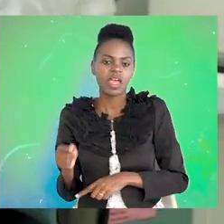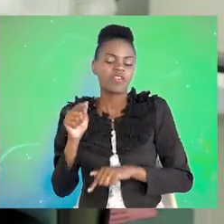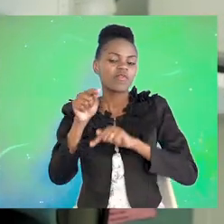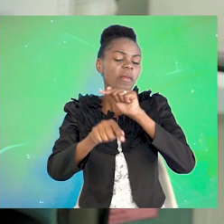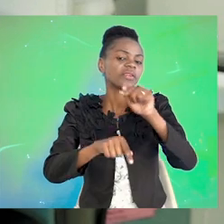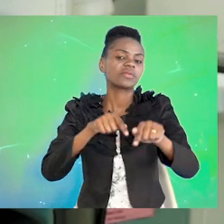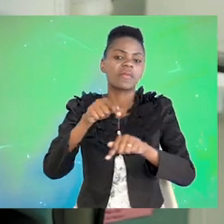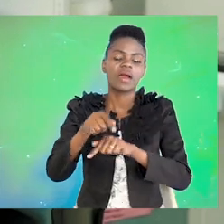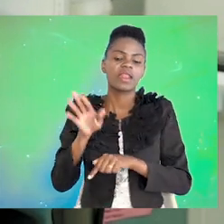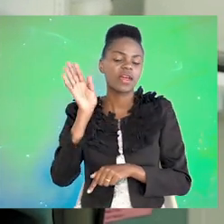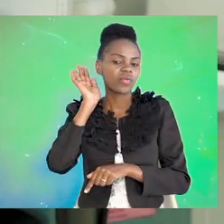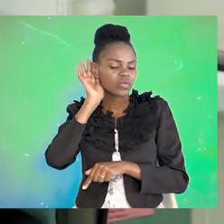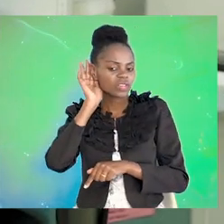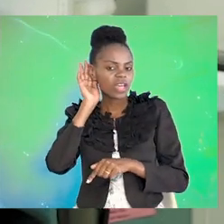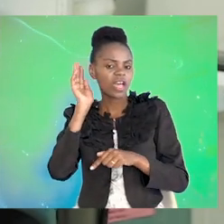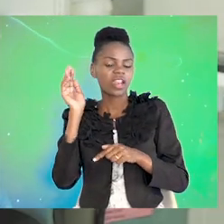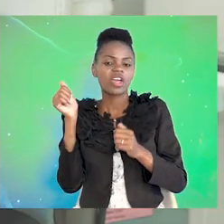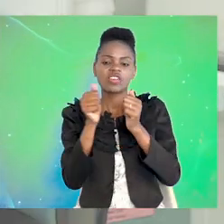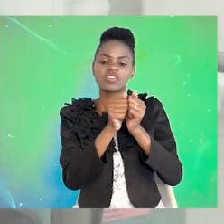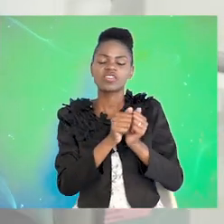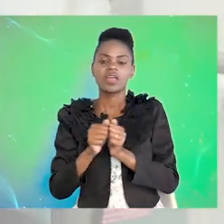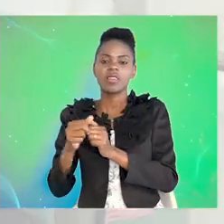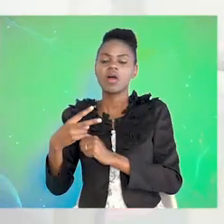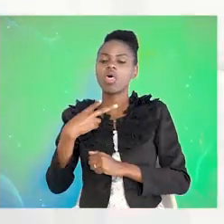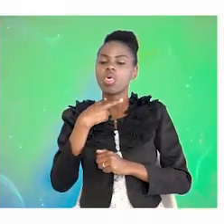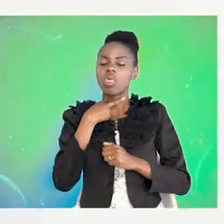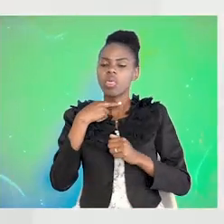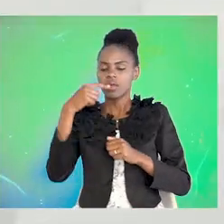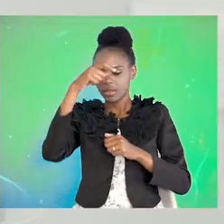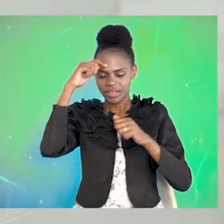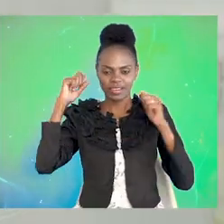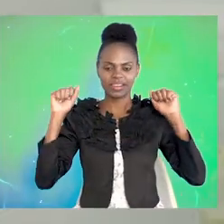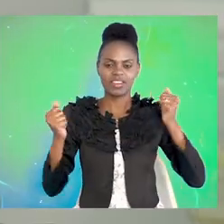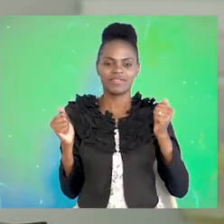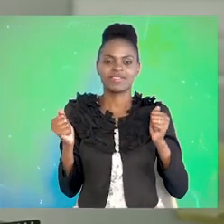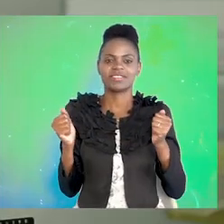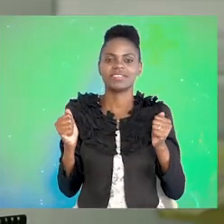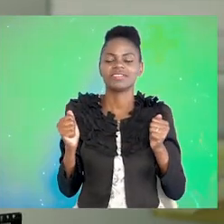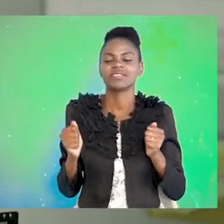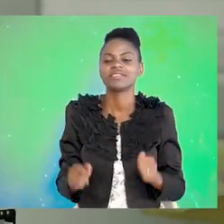anasi limodzi tiyigwire pa khosi typhoid.